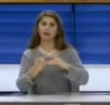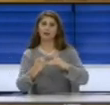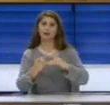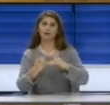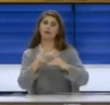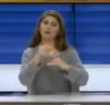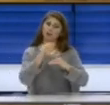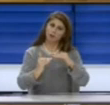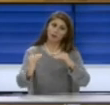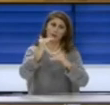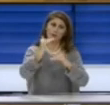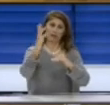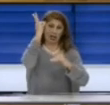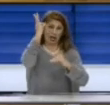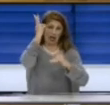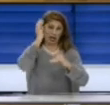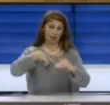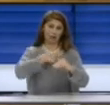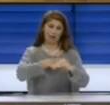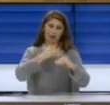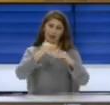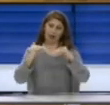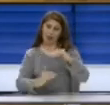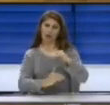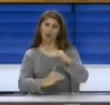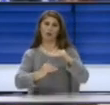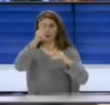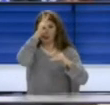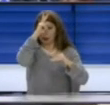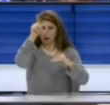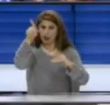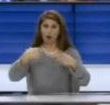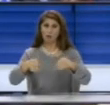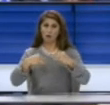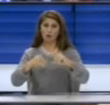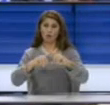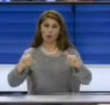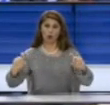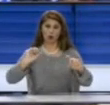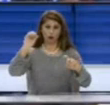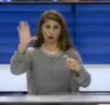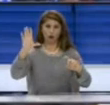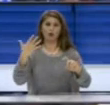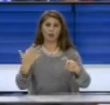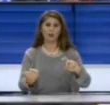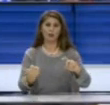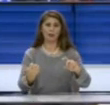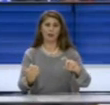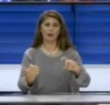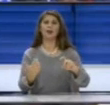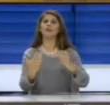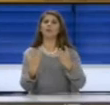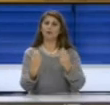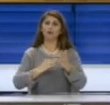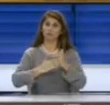τη Γαλλία και την Ισπανία και λίγο κάτω από τη Γερμανία. Ενώ τα εξαγώγημα προϊόντα έχουν πια υποσκελίσει τις